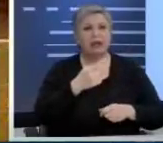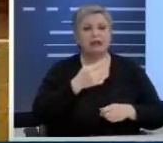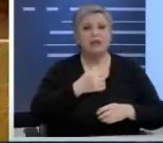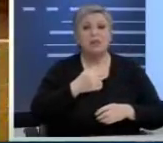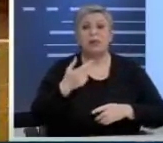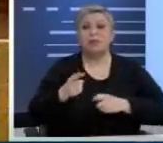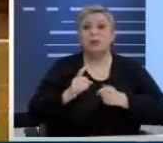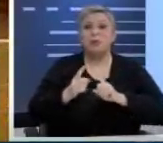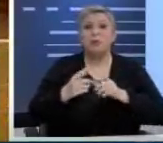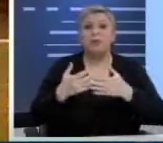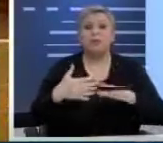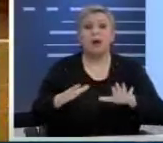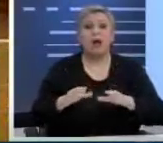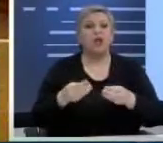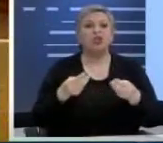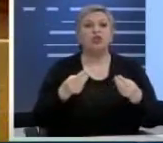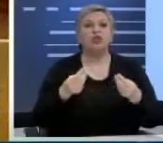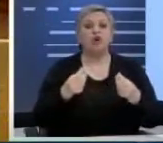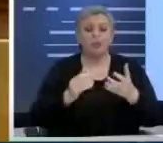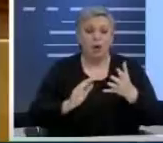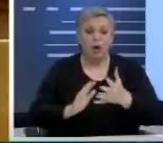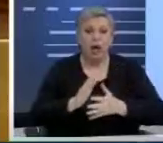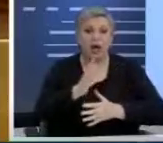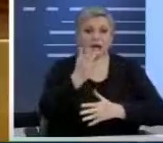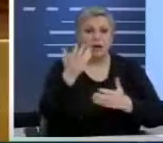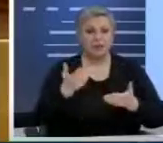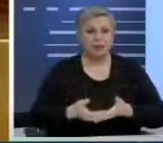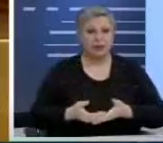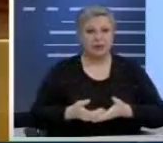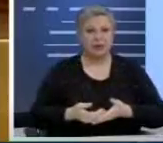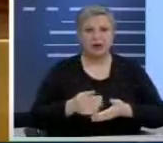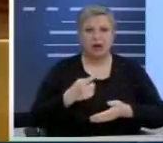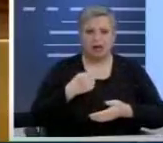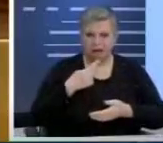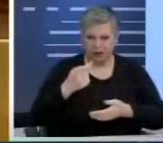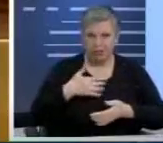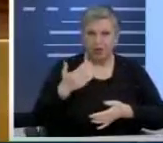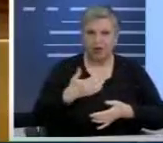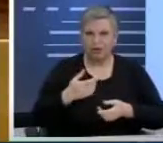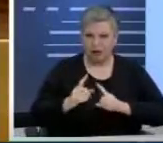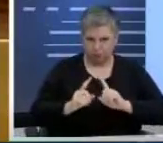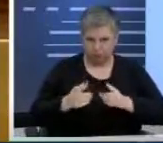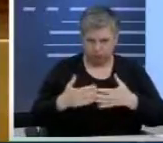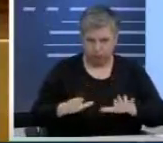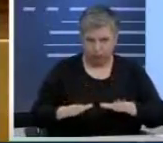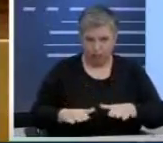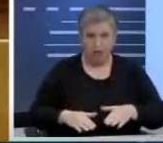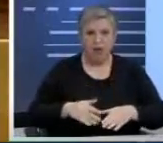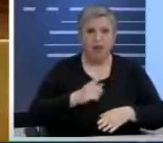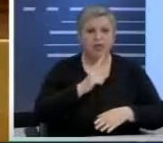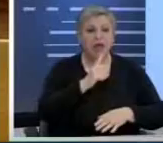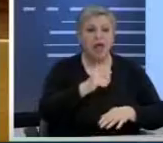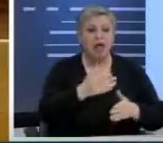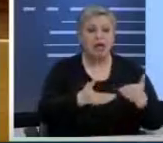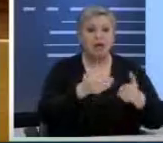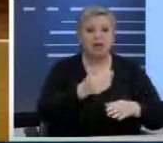ανάπτυξης. Καταρχάς να σας πω, κύριε Σταϊκούρα, ότι οι ρυθμοί ανάπτυξης δεν συμφωνούνται. Δεν είναι ένα κιλό λάδι κάνει 5 ευρώ. Δουλεύεις για να